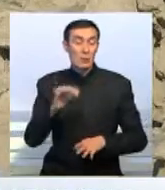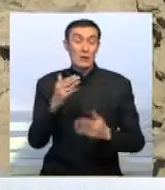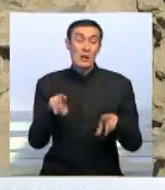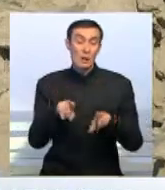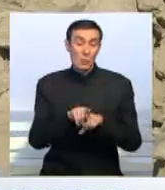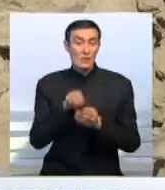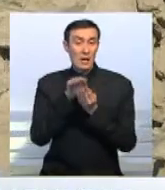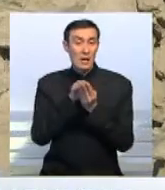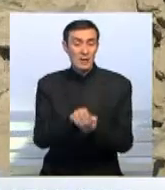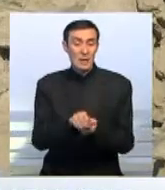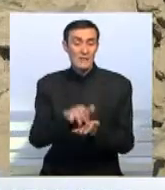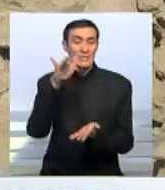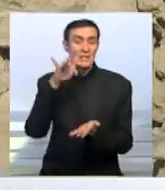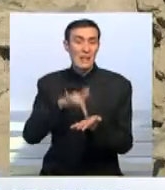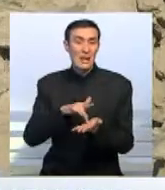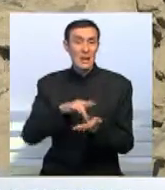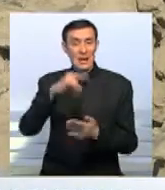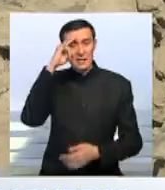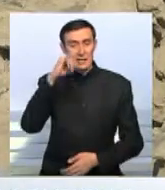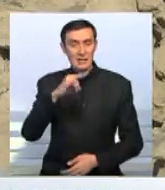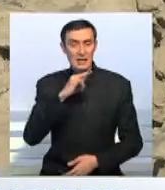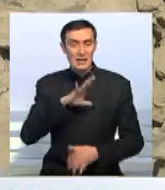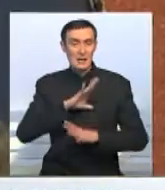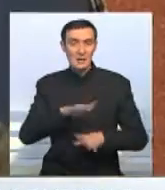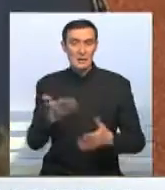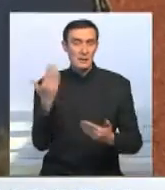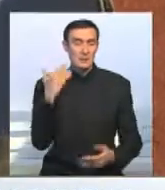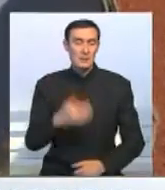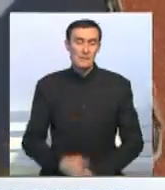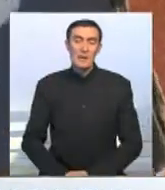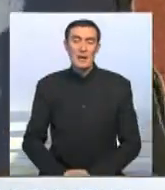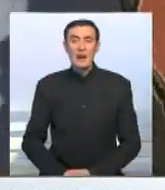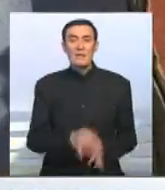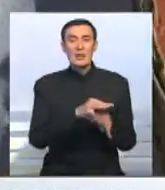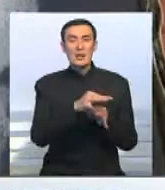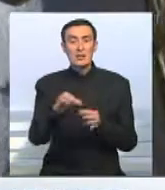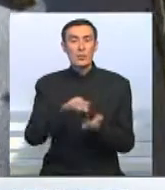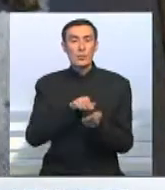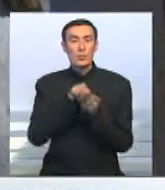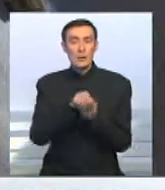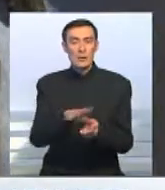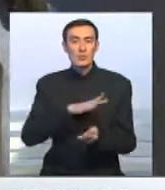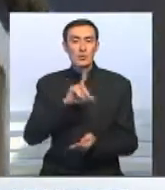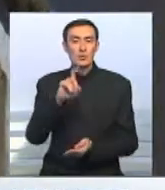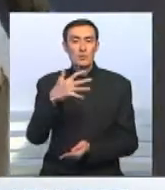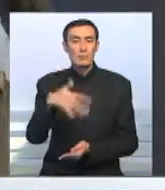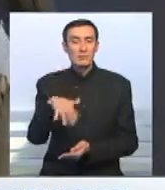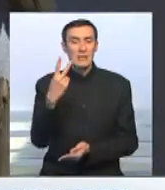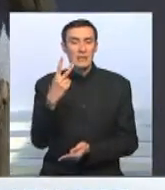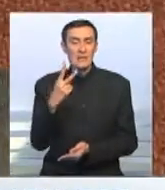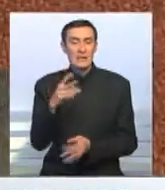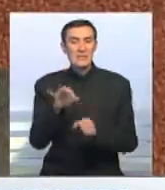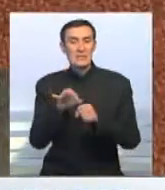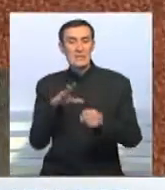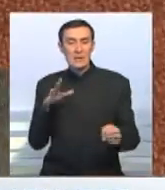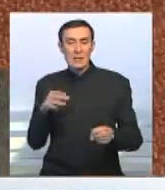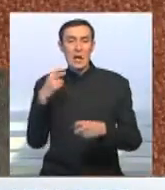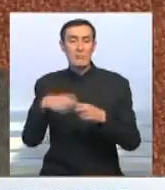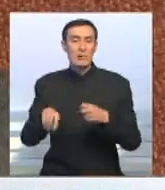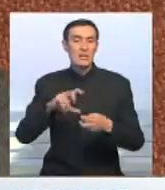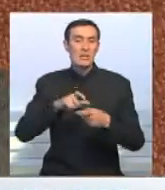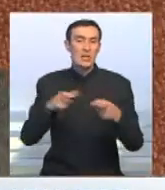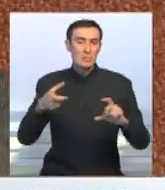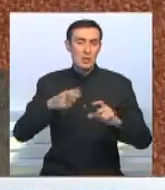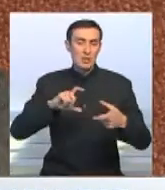мере, в захоронениях центрального Казахстана. В окрестностях кургана найдены 152 стрелы, древние кинжалы, обломки кирпичей.